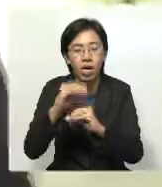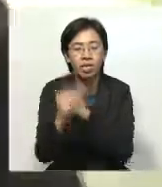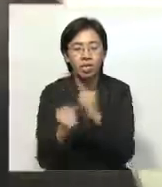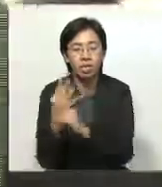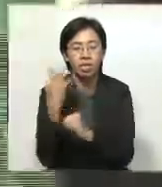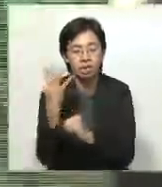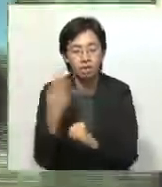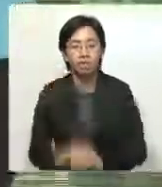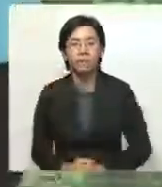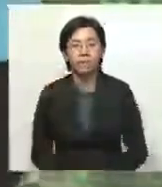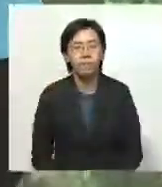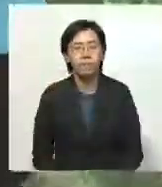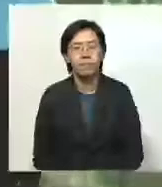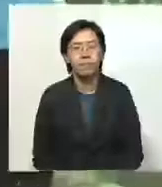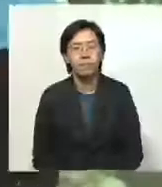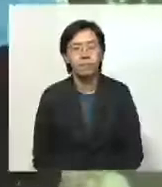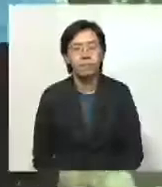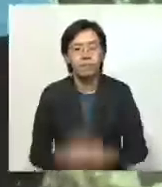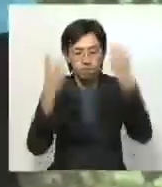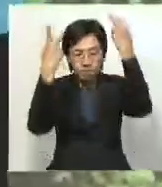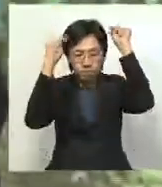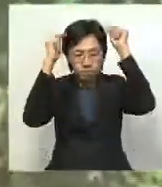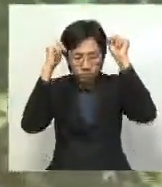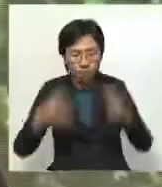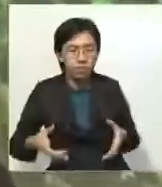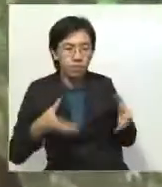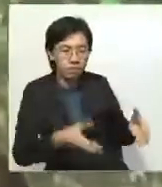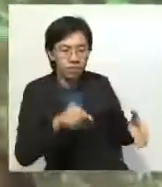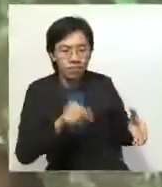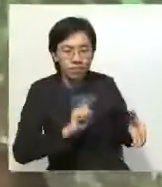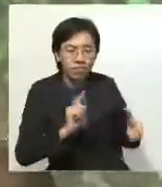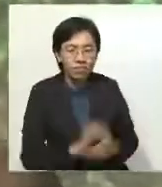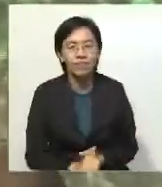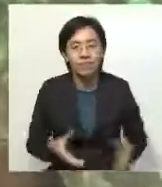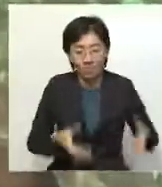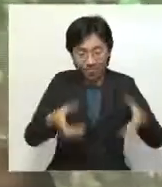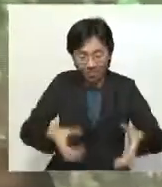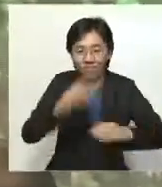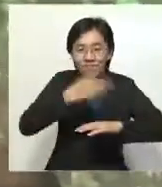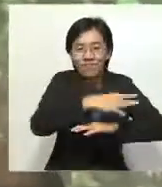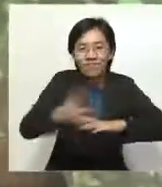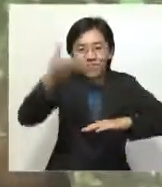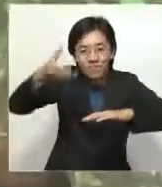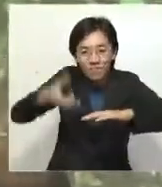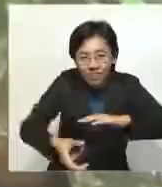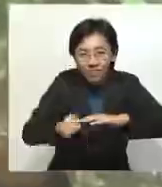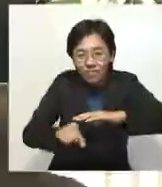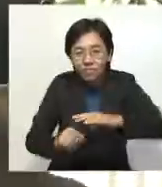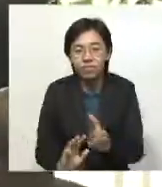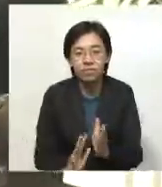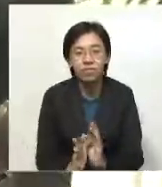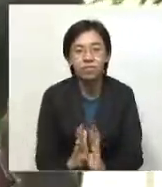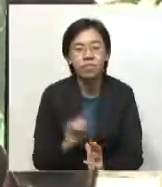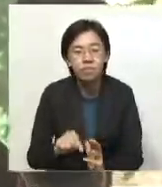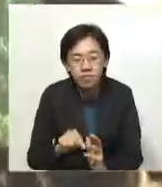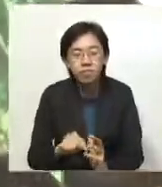ปีทางนี้นายกรัฐมนตรีได้ส่งมอบปะการังเทียมโดยกระทรวงทรัพยากรธรรมชาติและสิ่งแวดล้อมให้กับชาวบ้านจ